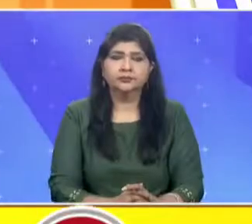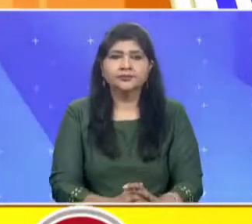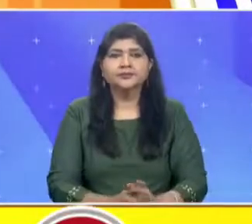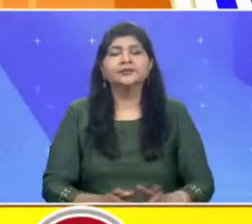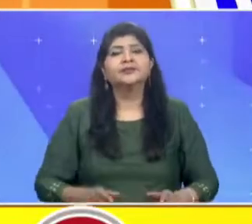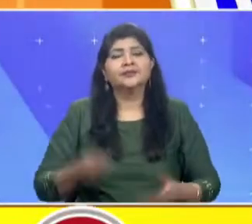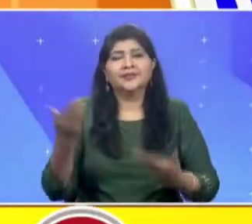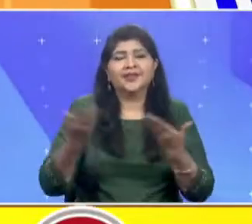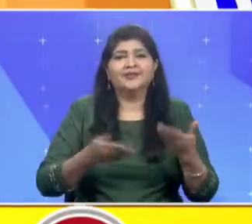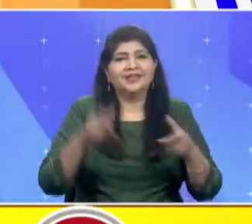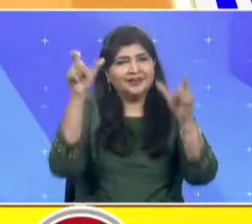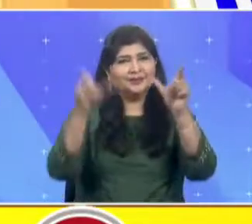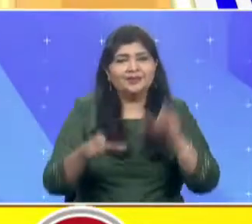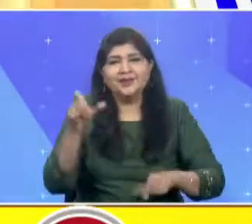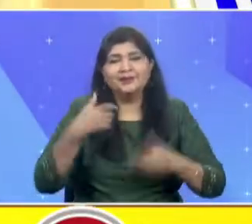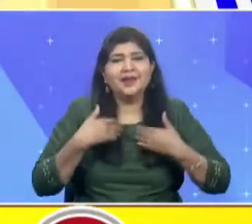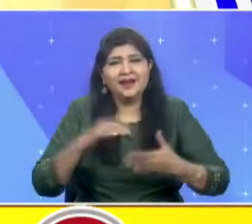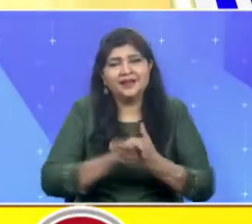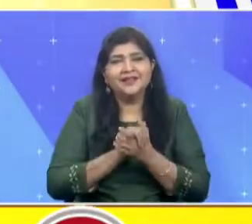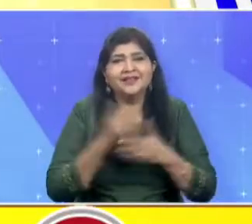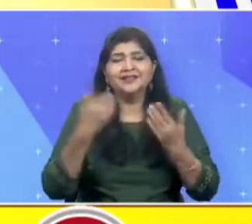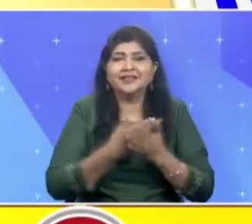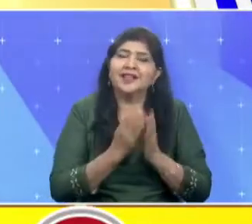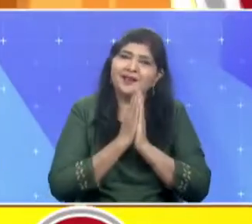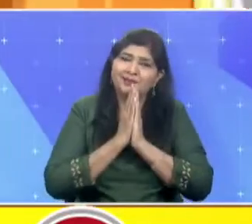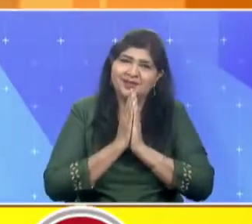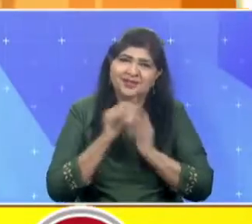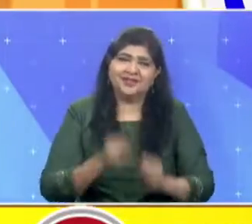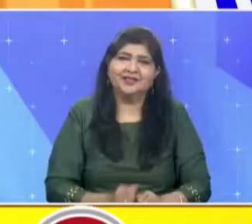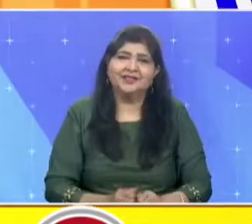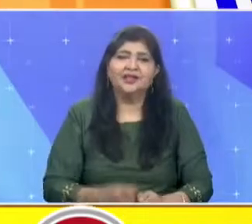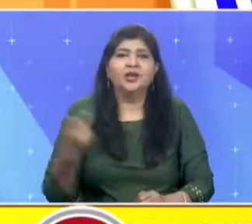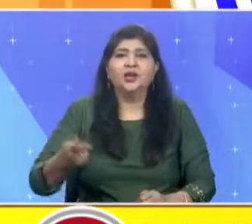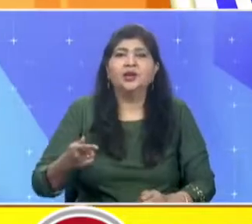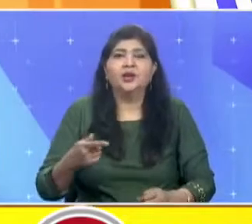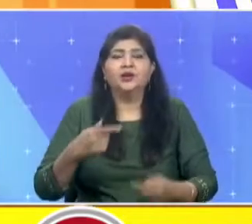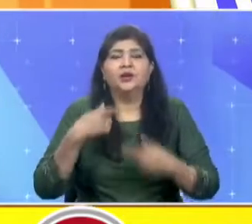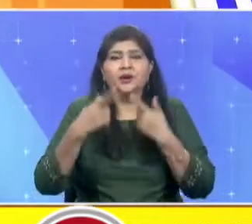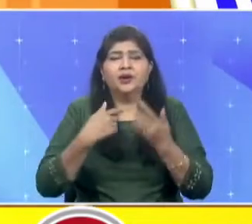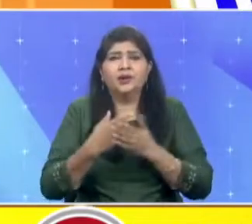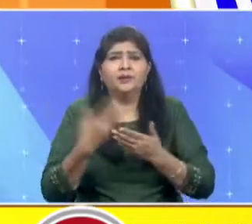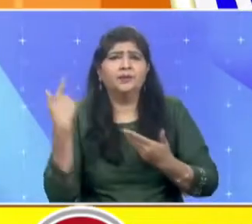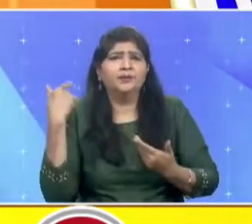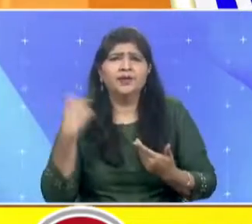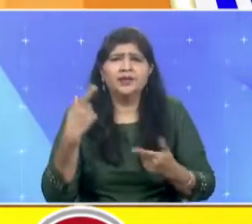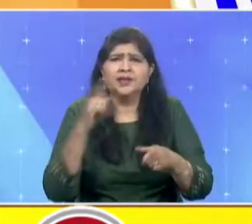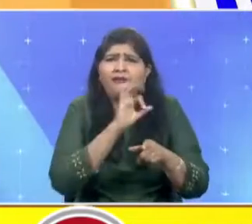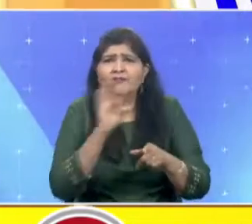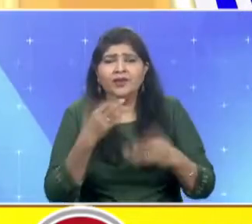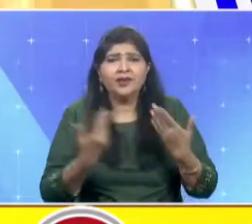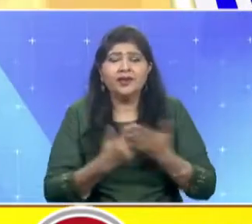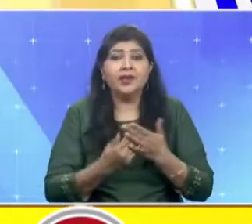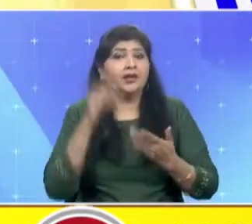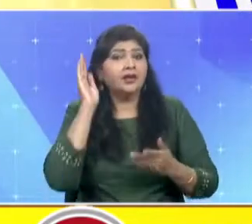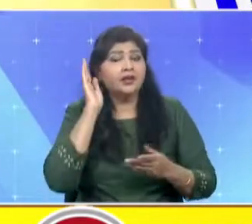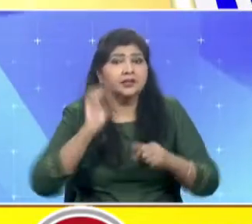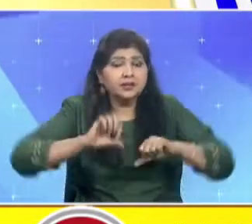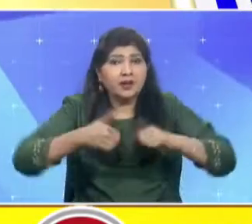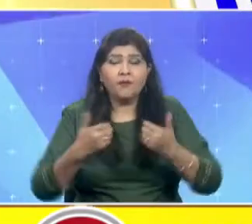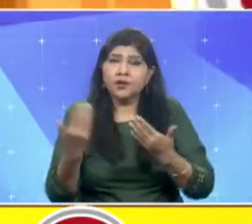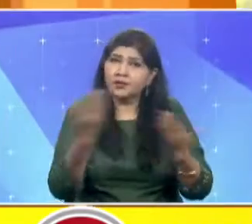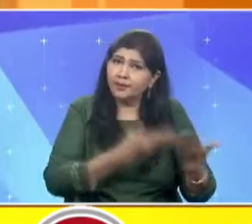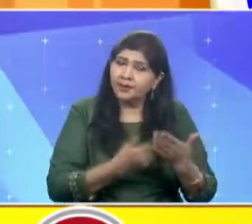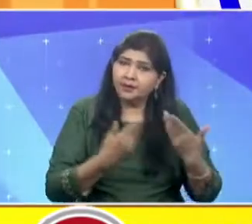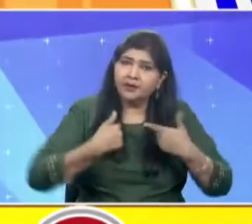मेरे प्यारे देशवासियों, नमस्कार। बीते सप्ताह हमने एक ऐसी उपलब्धि